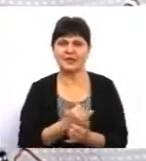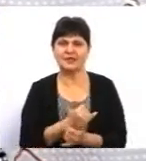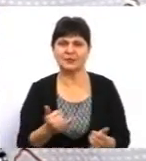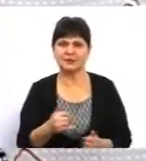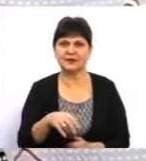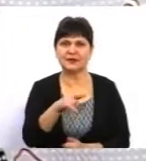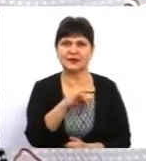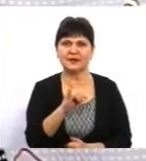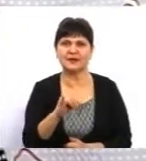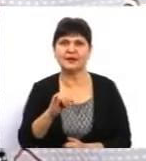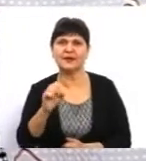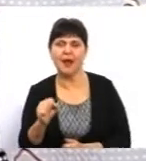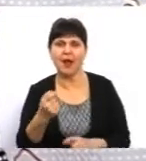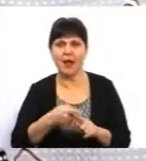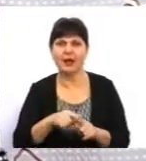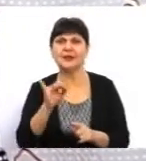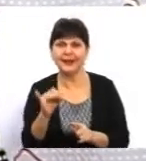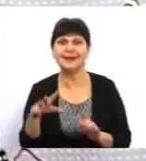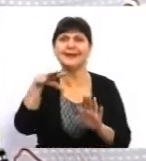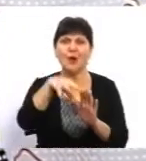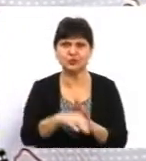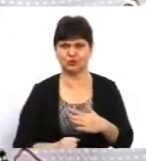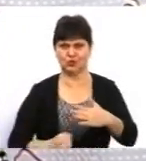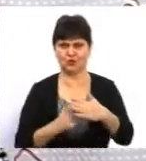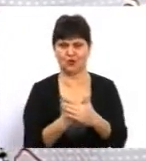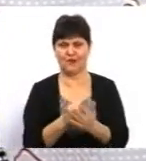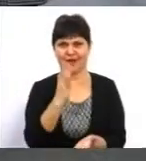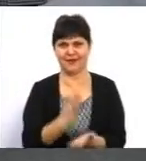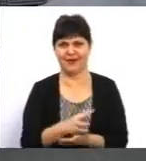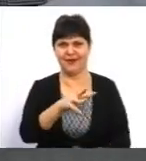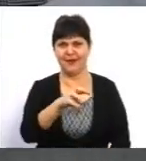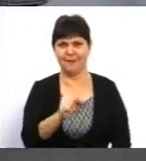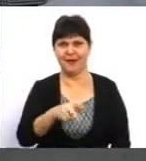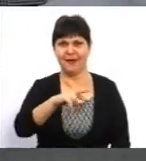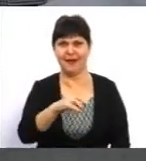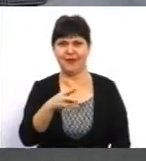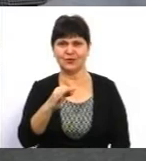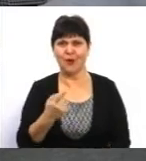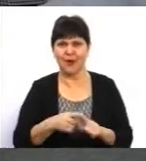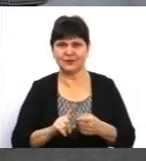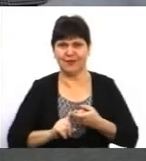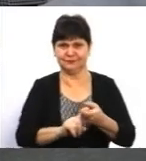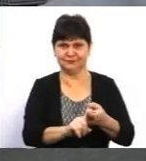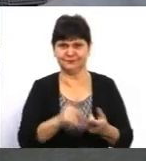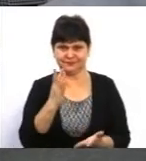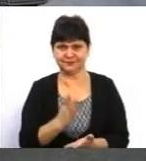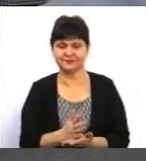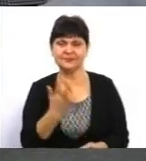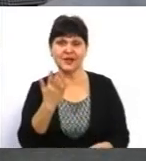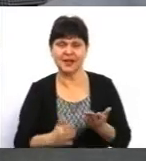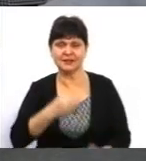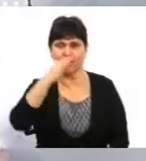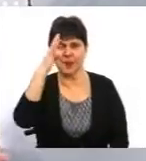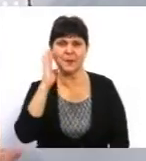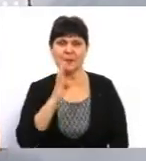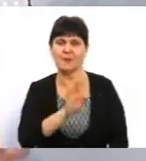послуги «Е-малятко». Тобто воно базується, все взаємопов'язане. Взаємопов'язане. Якщо батьки все ж таки не